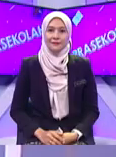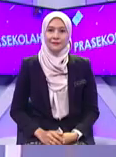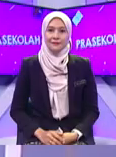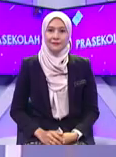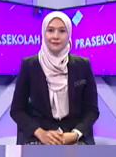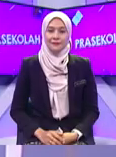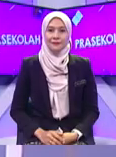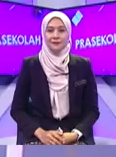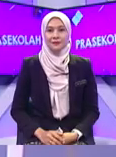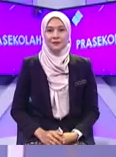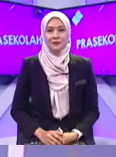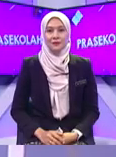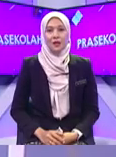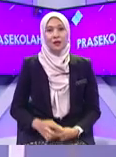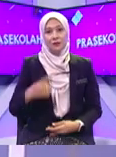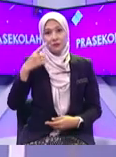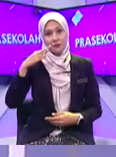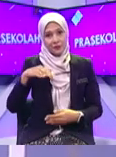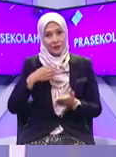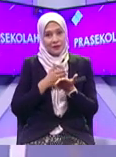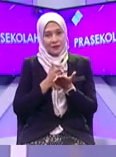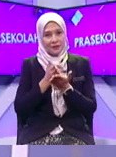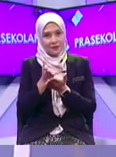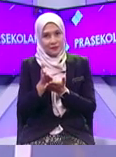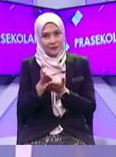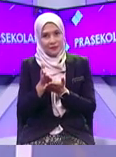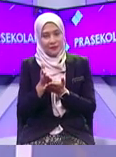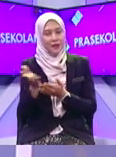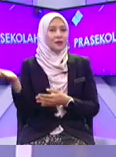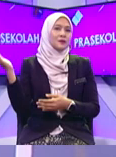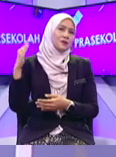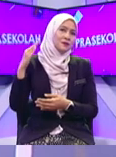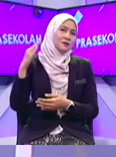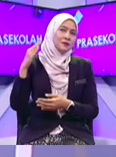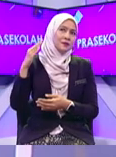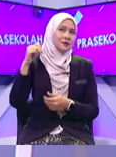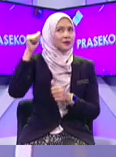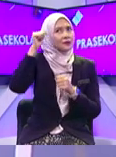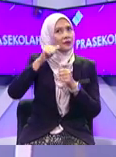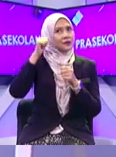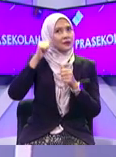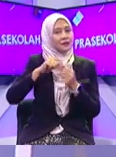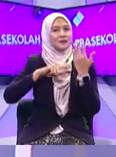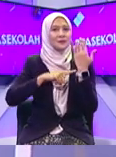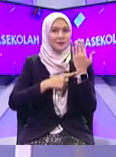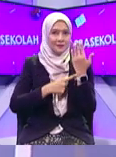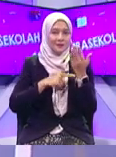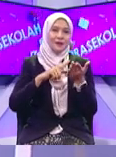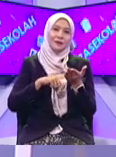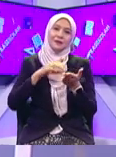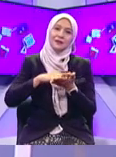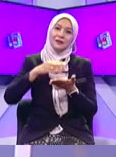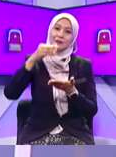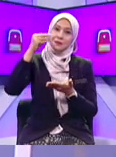untuk kita Sebelum kita teruskan balik oke apakah yang kita udah belajar